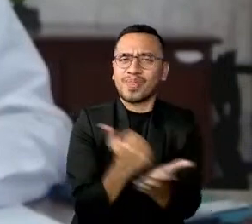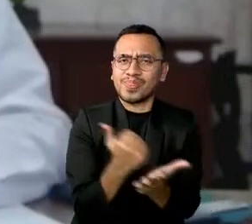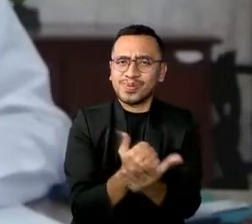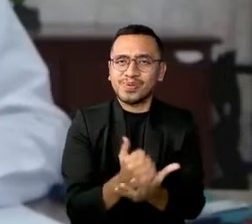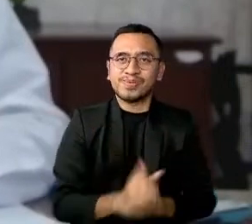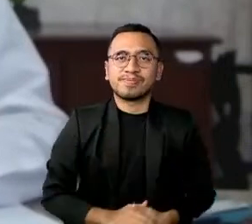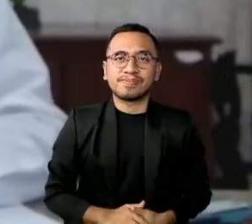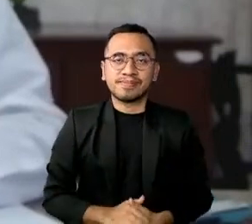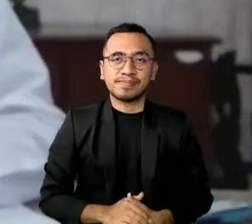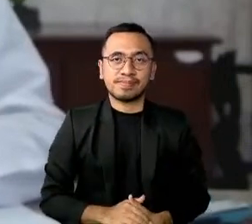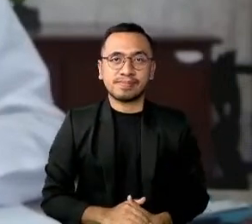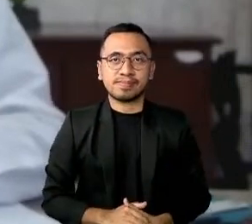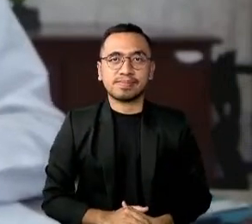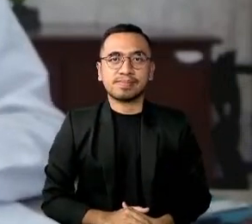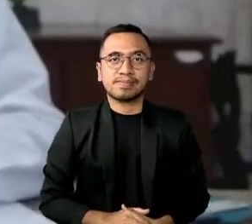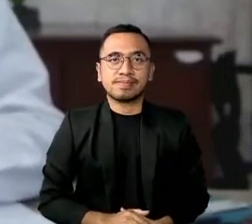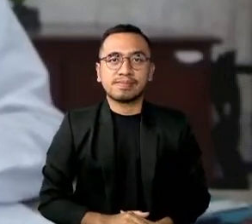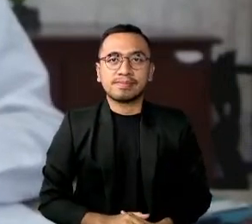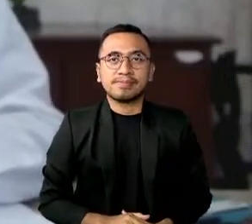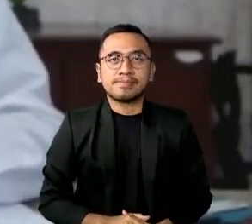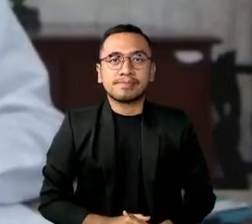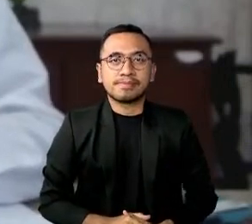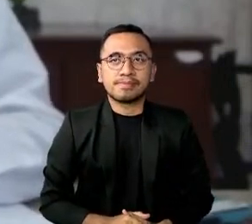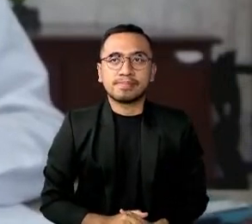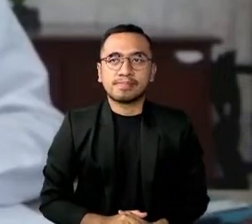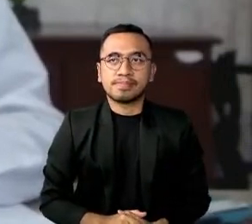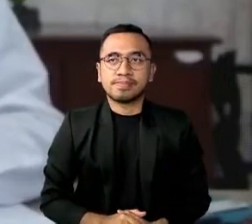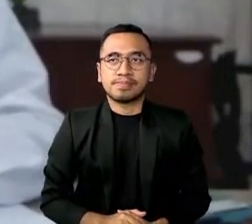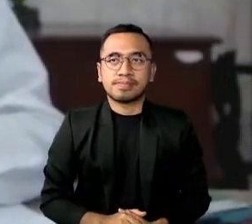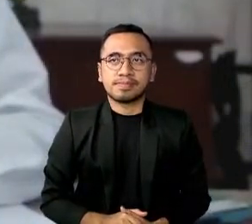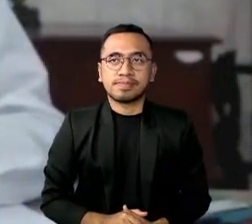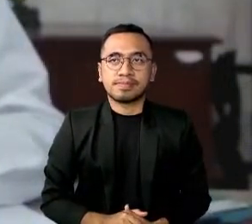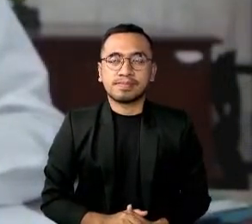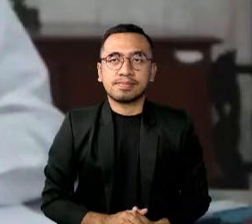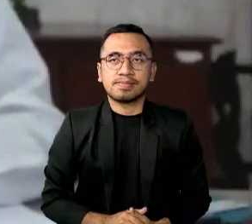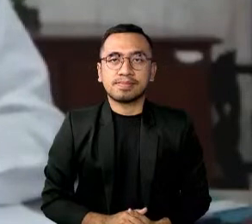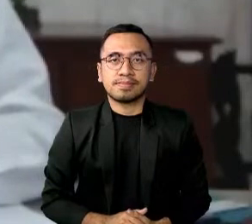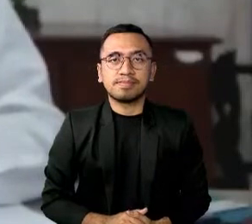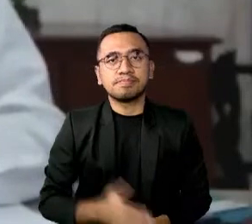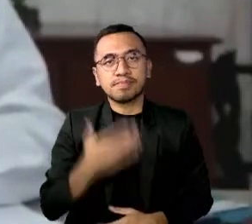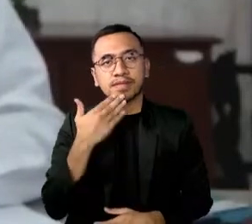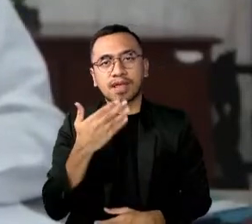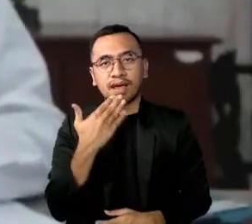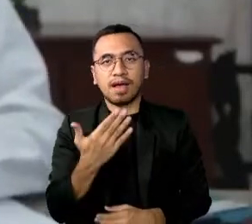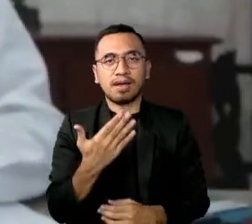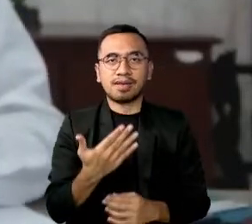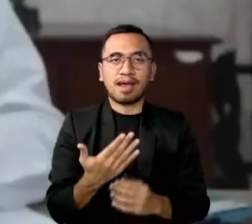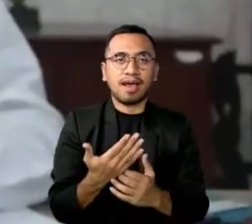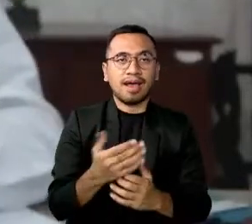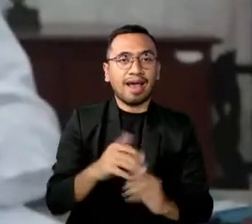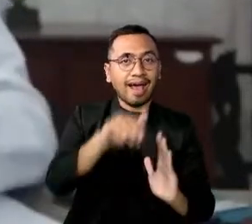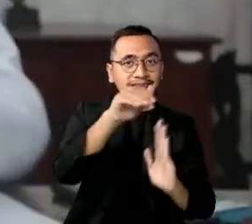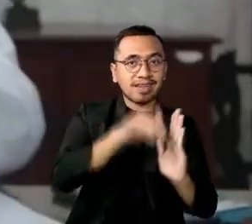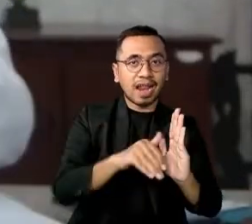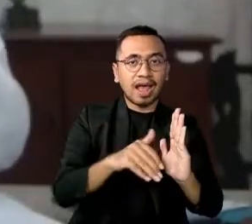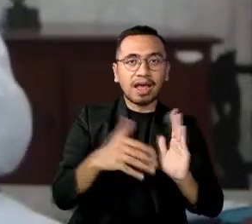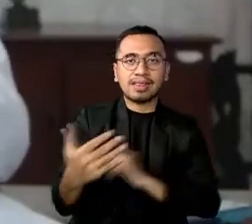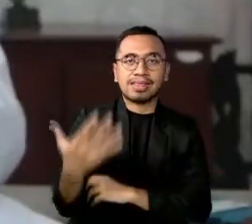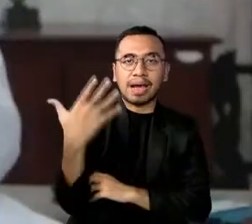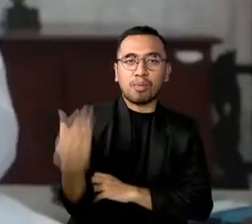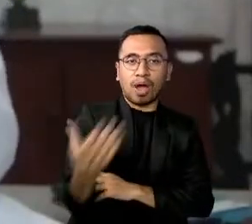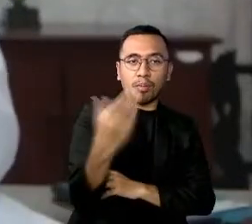acara masyarakat itu Ya kita rata-rata Pontiac punya menyebabkan pertumbuhan masyarakat itu